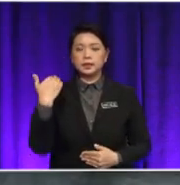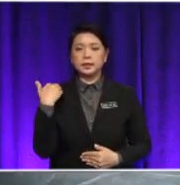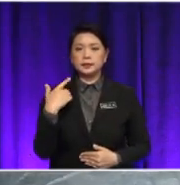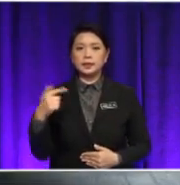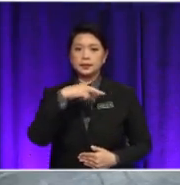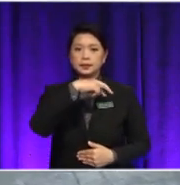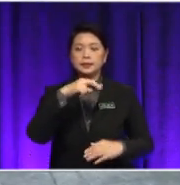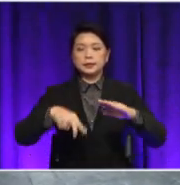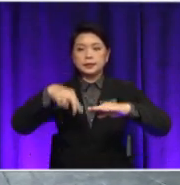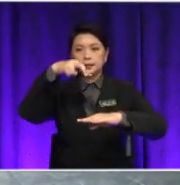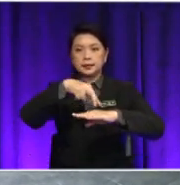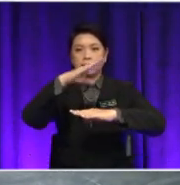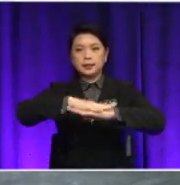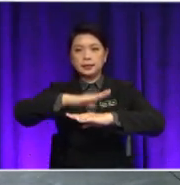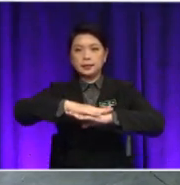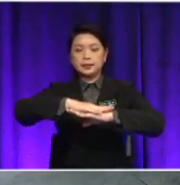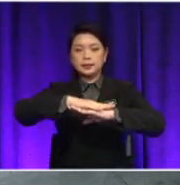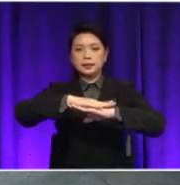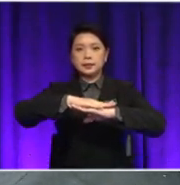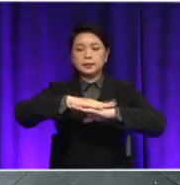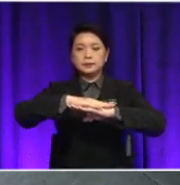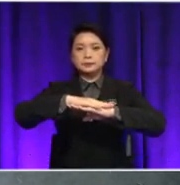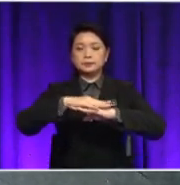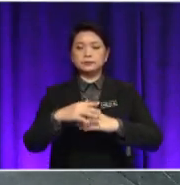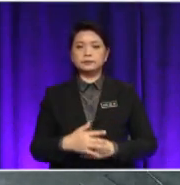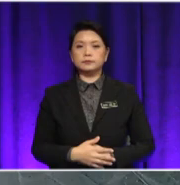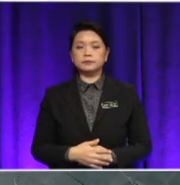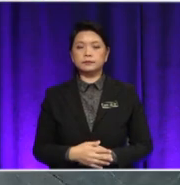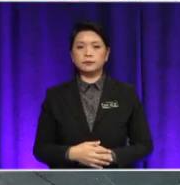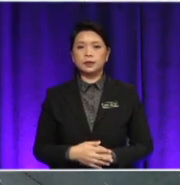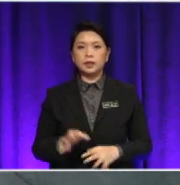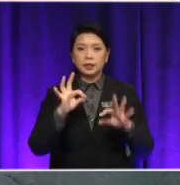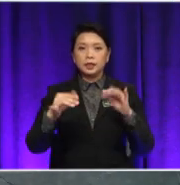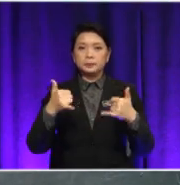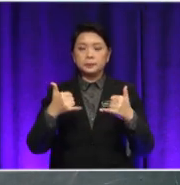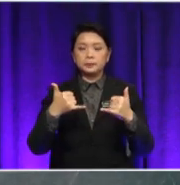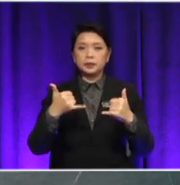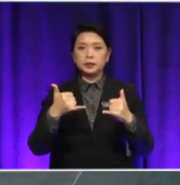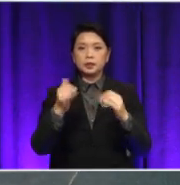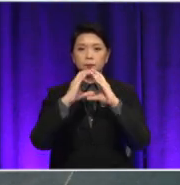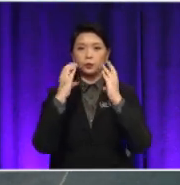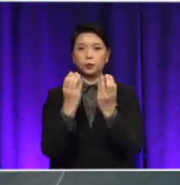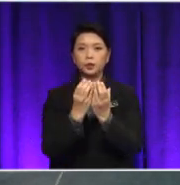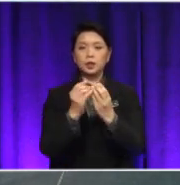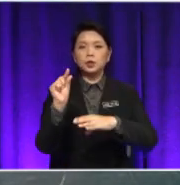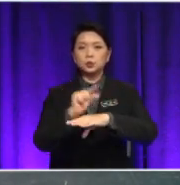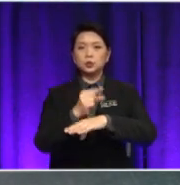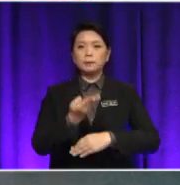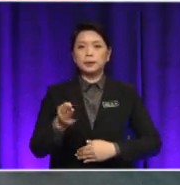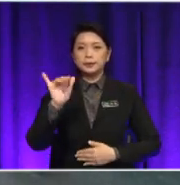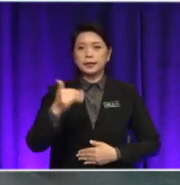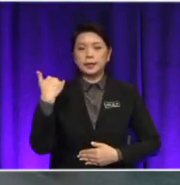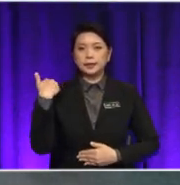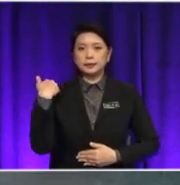kaki naik ke atas. Tapi bagaimana? Kalau dia bermain bola tadi, guna barang apa yang ada yang